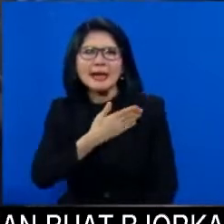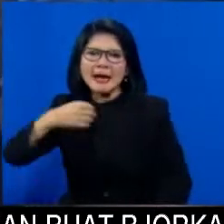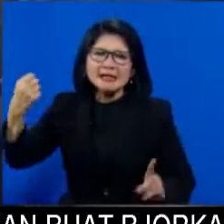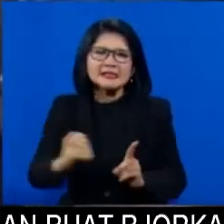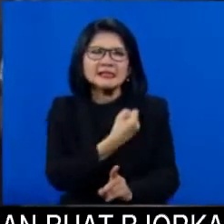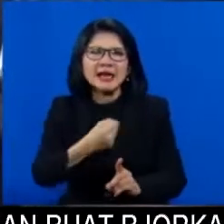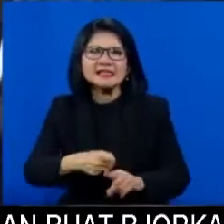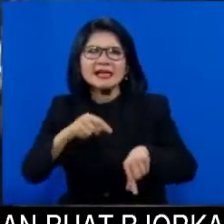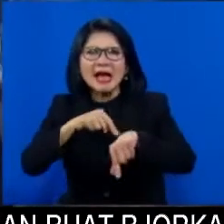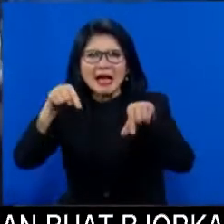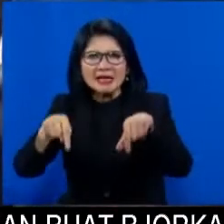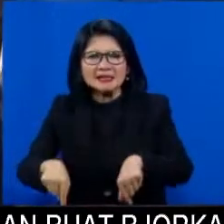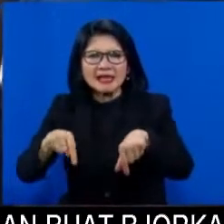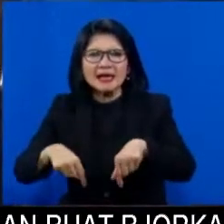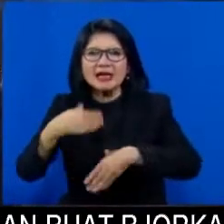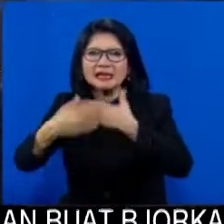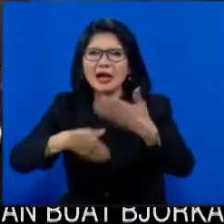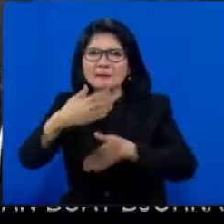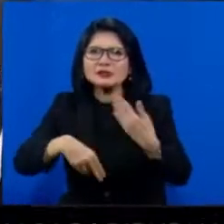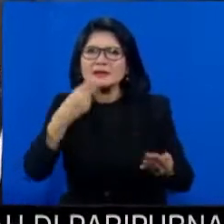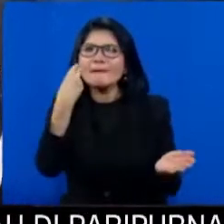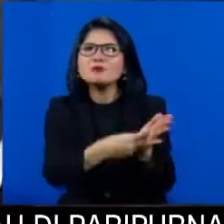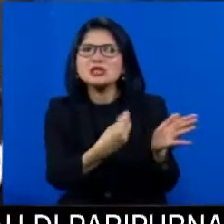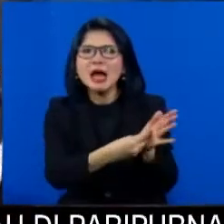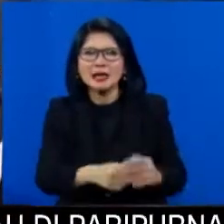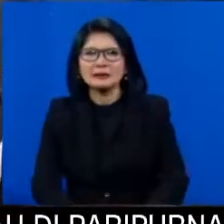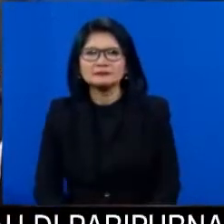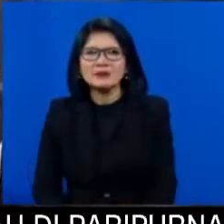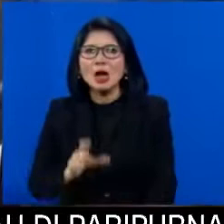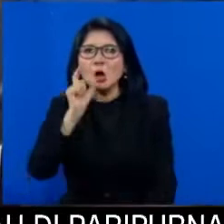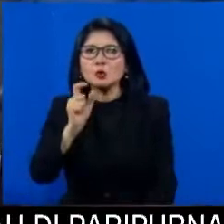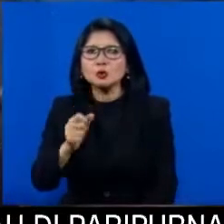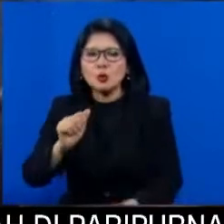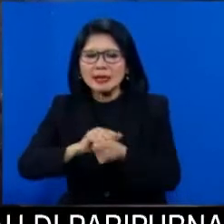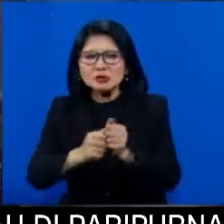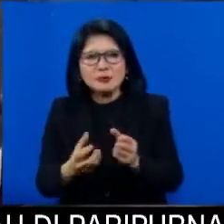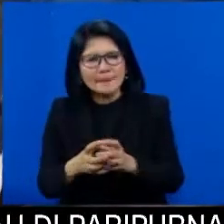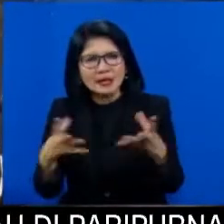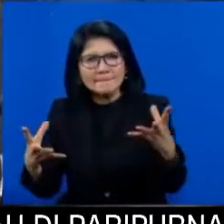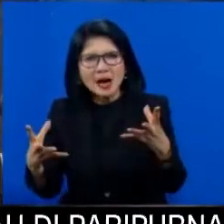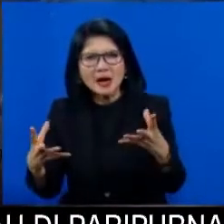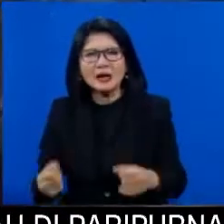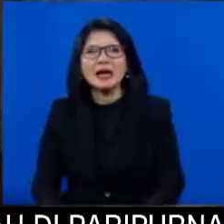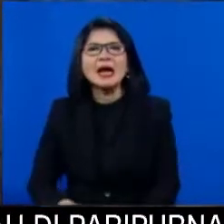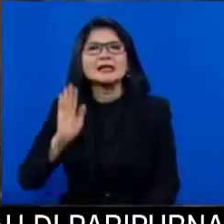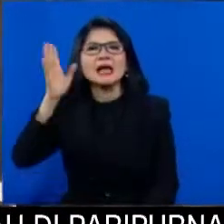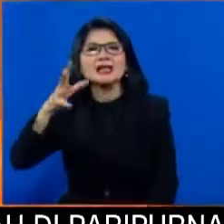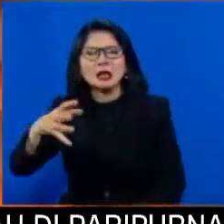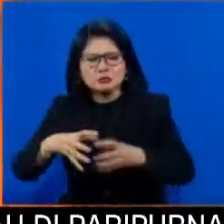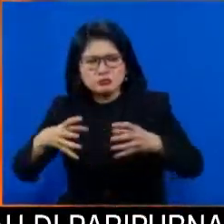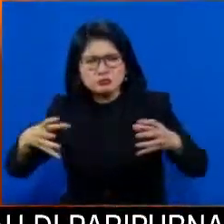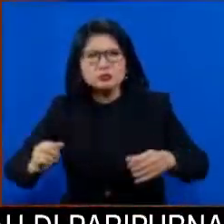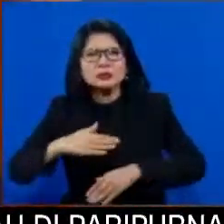yang saat ini juga masih dalam proses pembuktian. Untuk pengembangan kasus tentu kita akan sifatnya dinamis dan akan kita kembangkan terus.